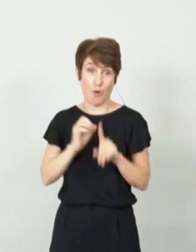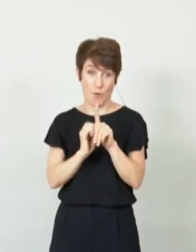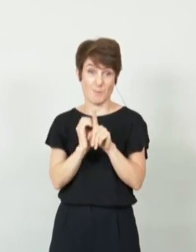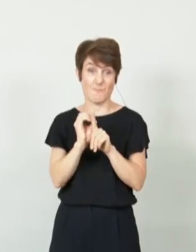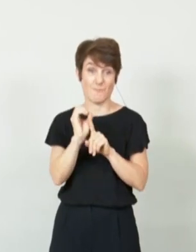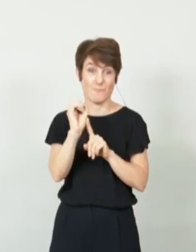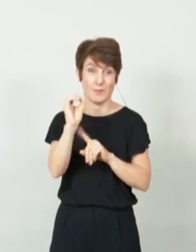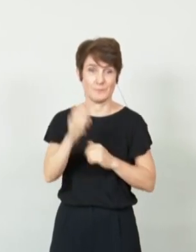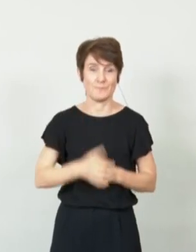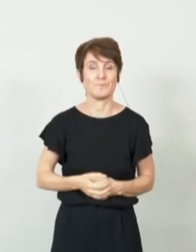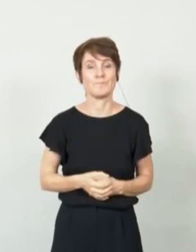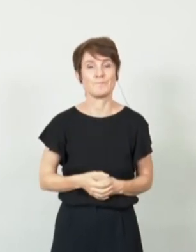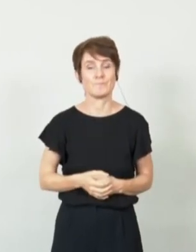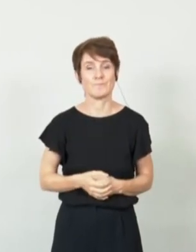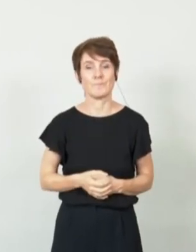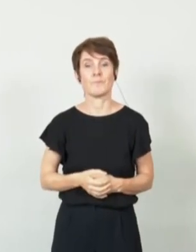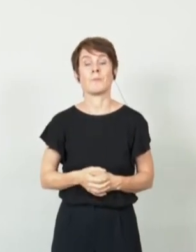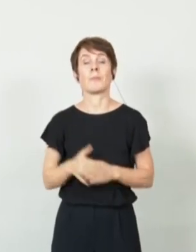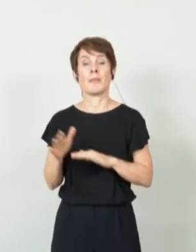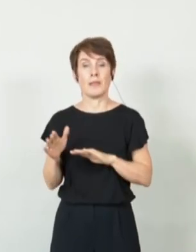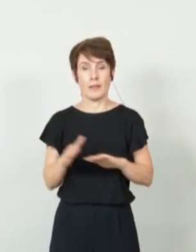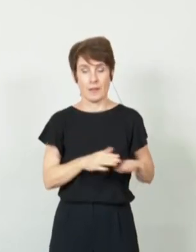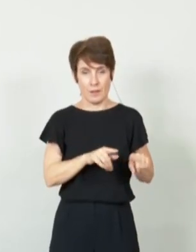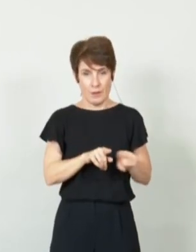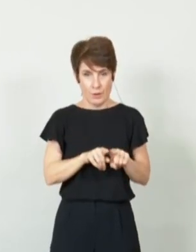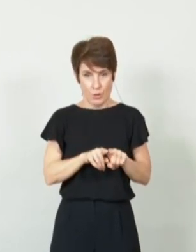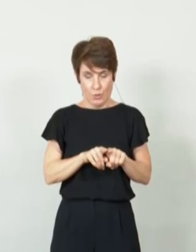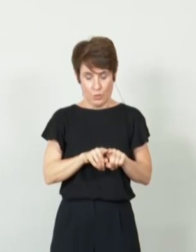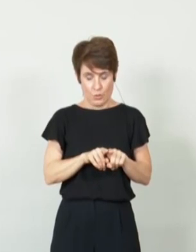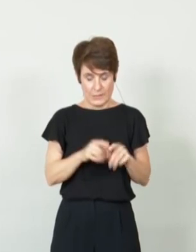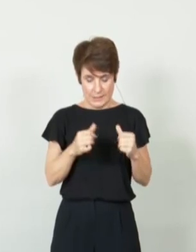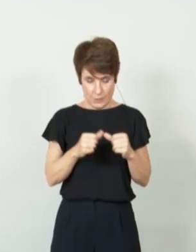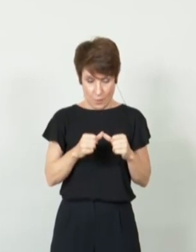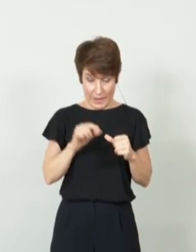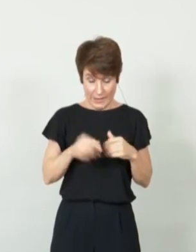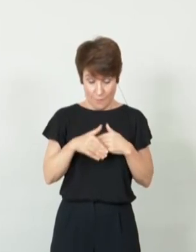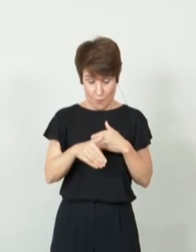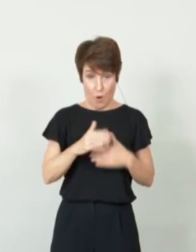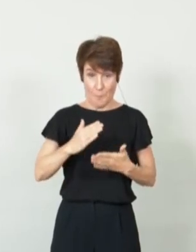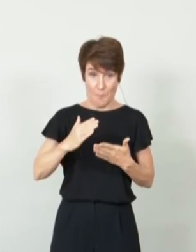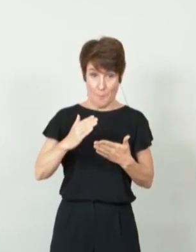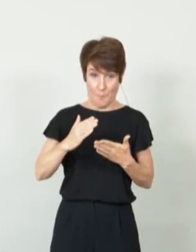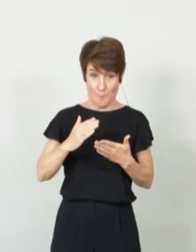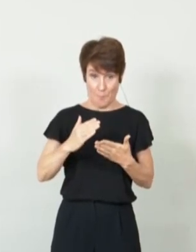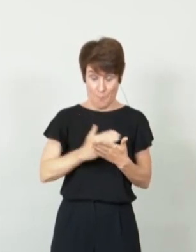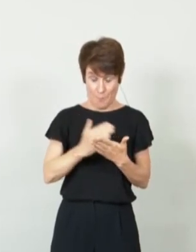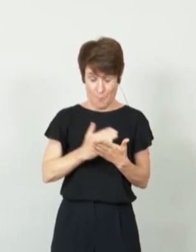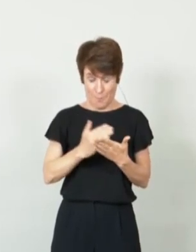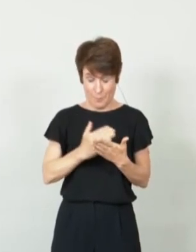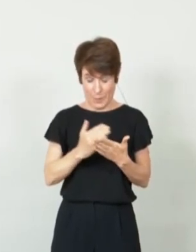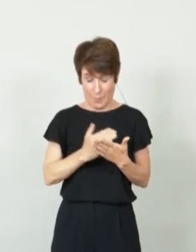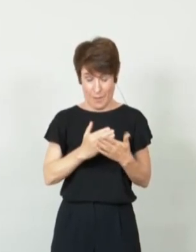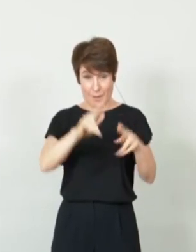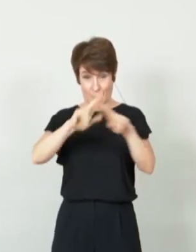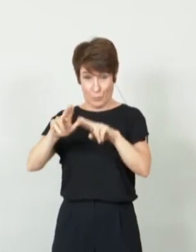une participation pour démarrer les travaux une préparation pardon pour le démarrage des travaux de restauration